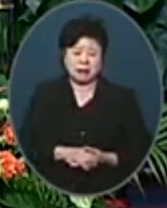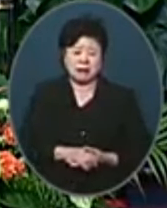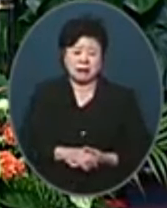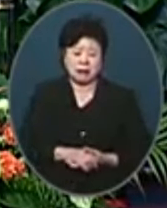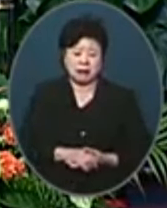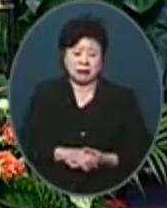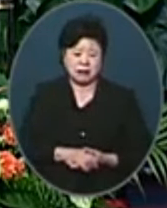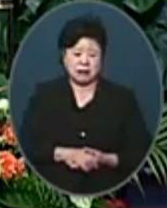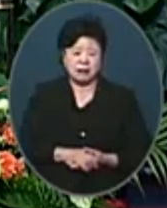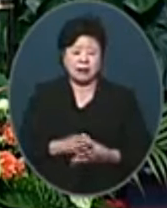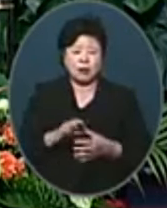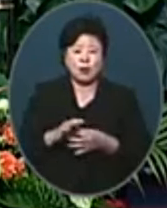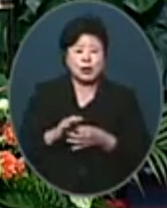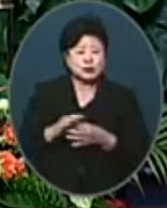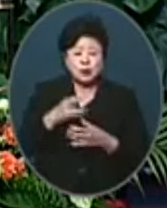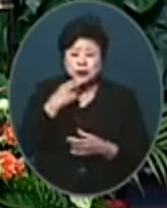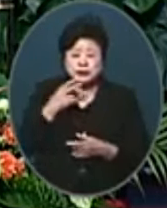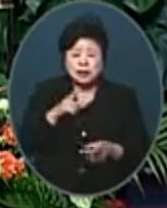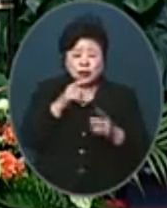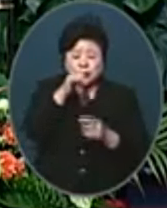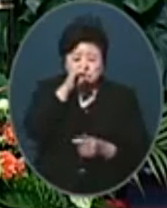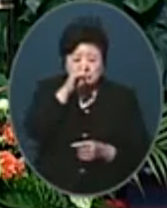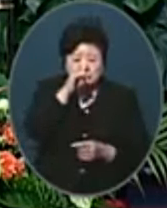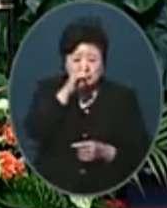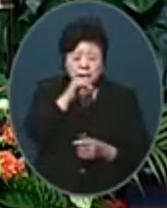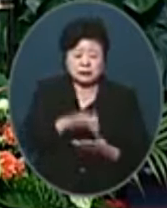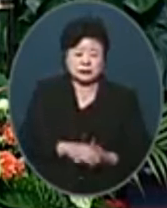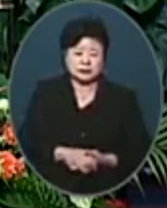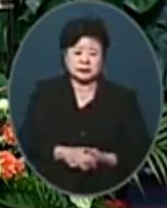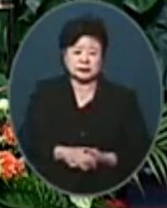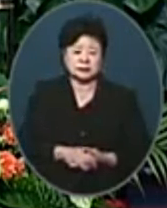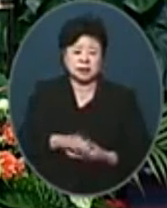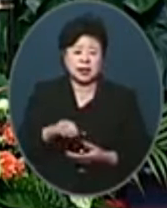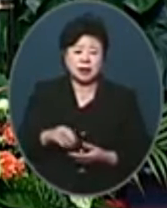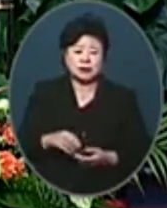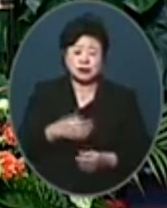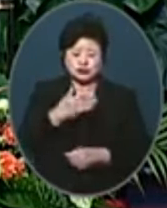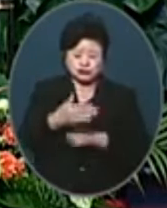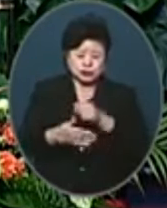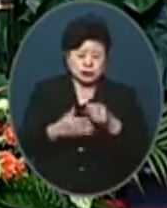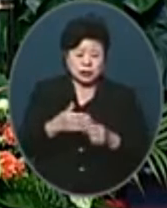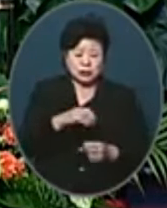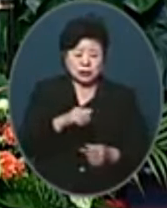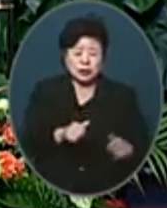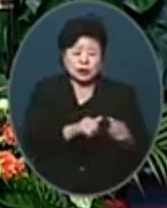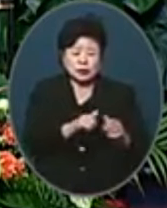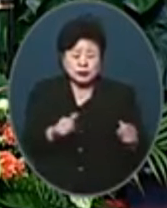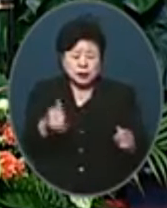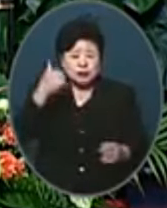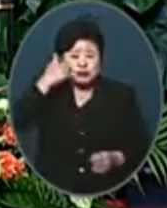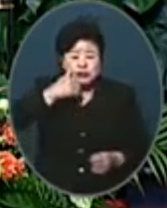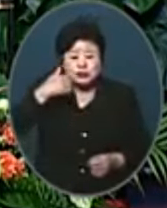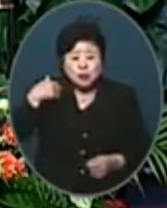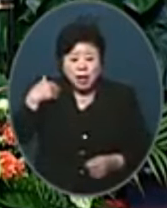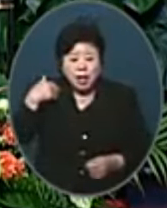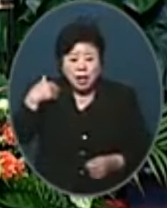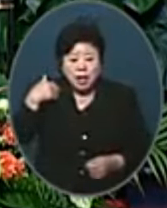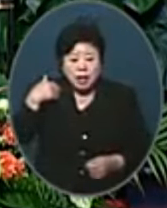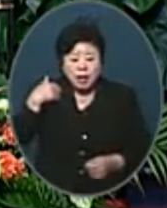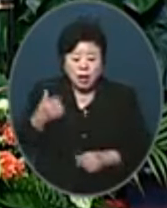무관심하게 살아가고 있습니다. 한 곳에 수년을 살아도 이웃에 누가 사는지 모르고 심지어 이웃에